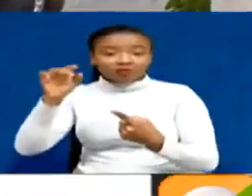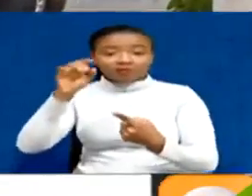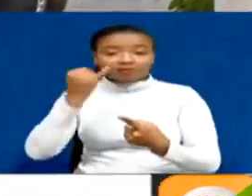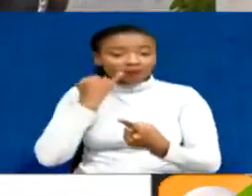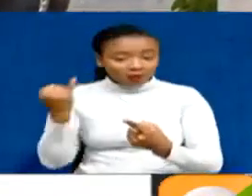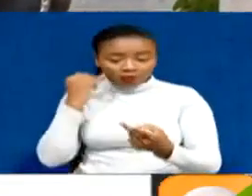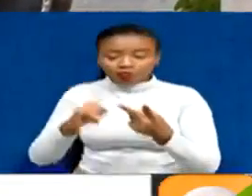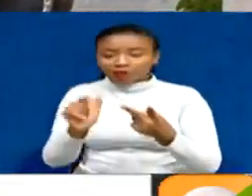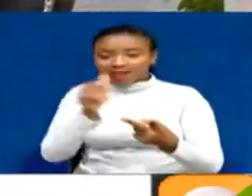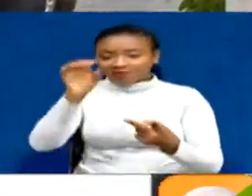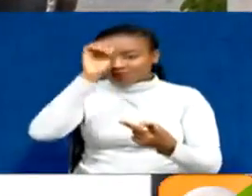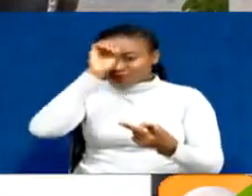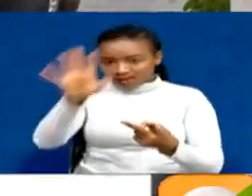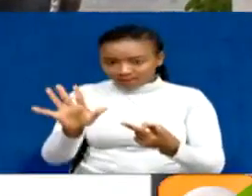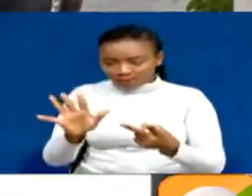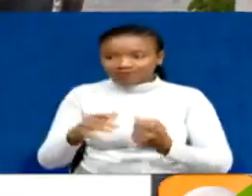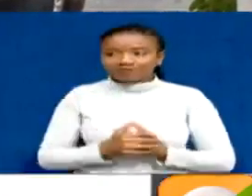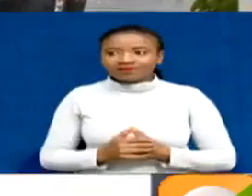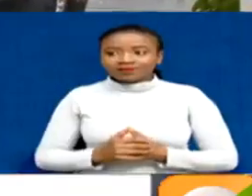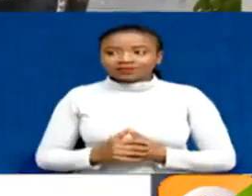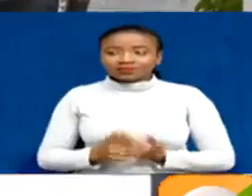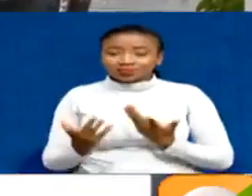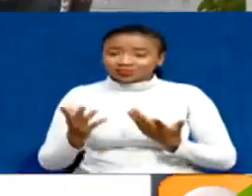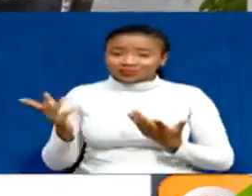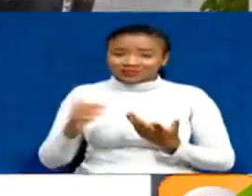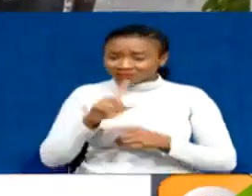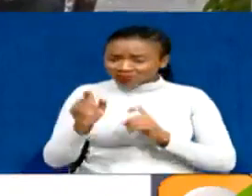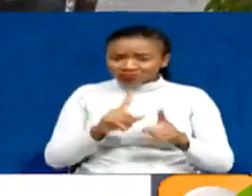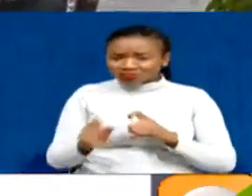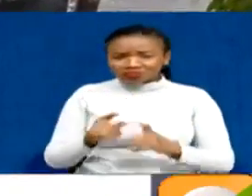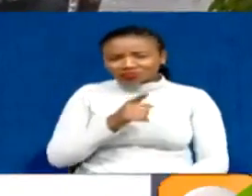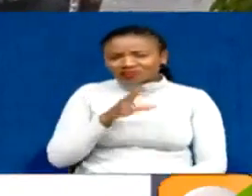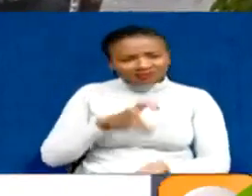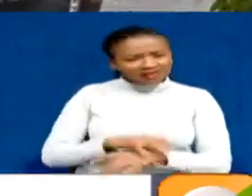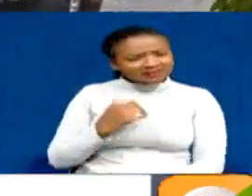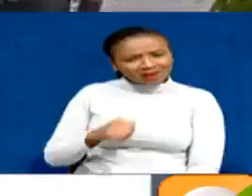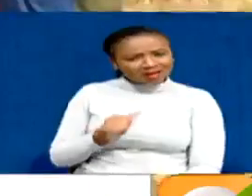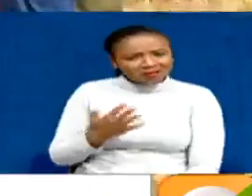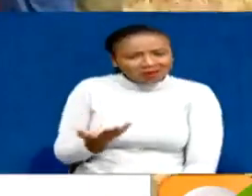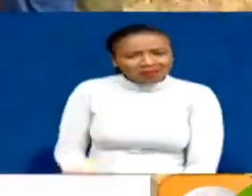Maswali yameibuka kuhusu uwezo wa polisi kumnasa afisa huyu ndani ya juma moja.